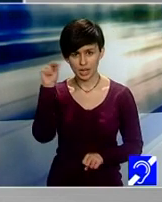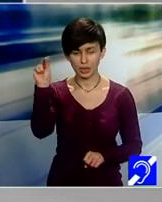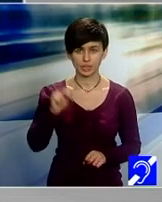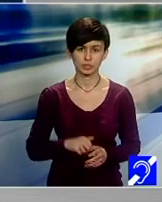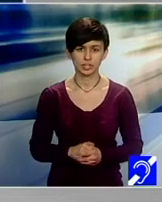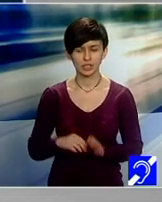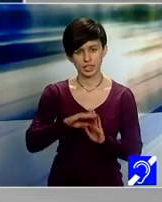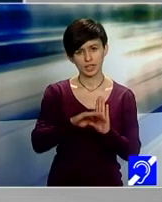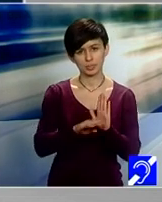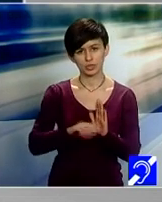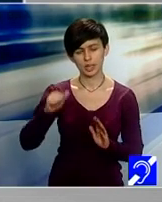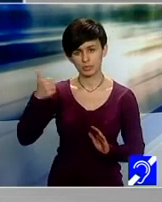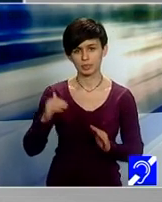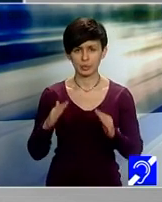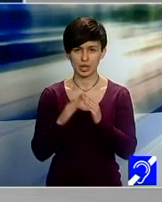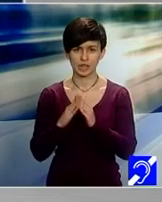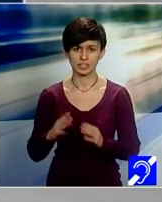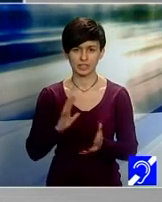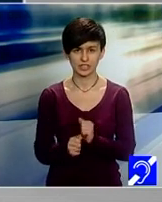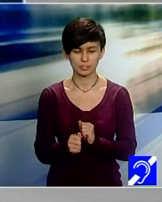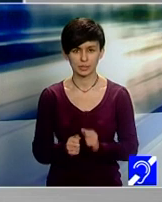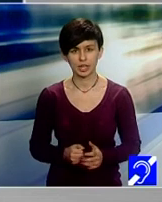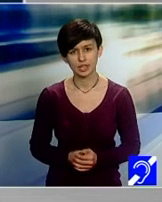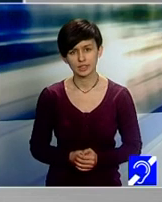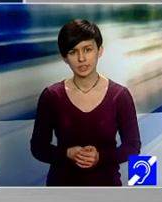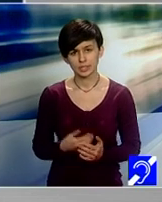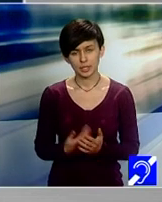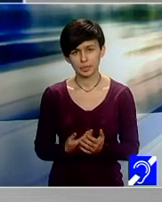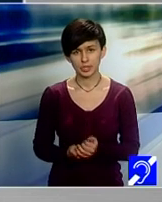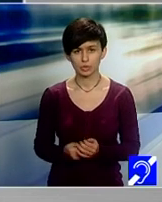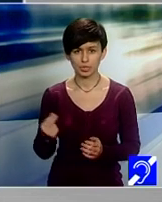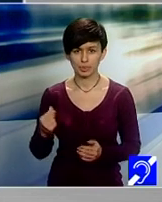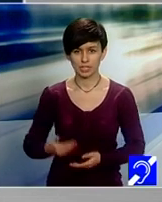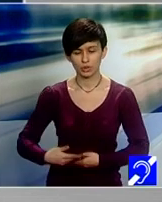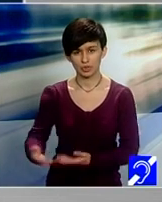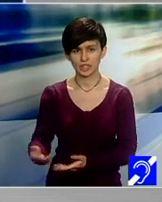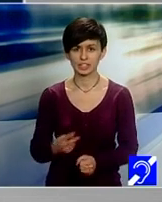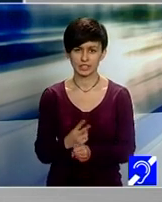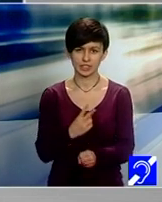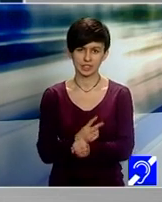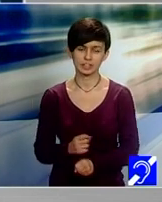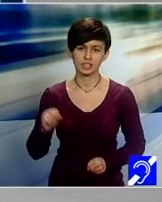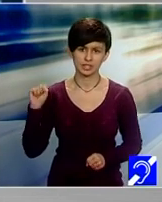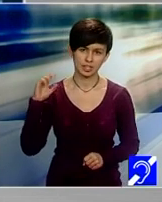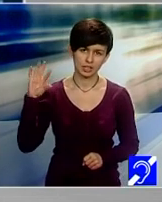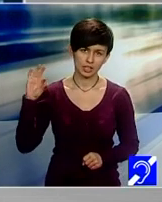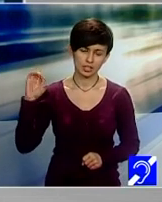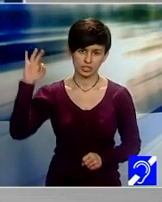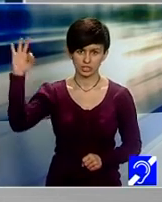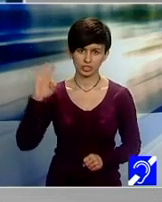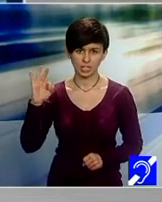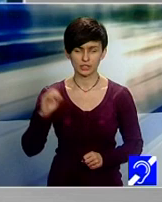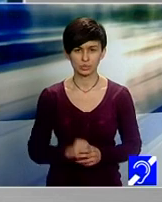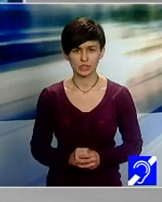că programul Prima Casă va dispărea, întrucât garanția statului de 50% din valoarea creditului ar deveni